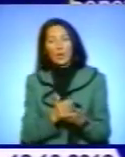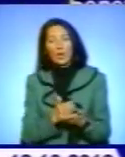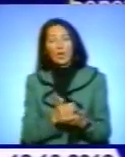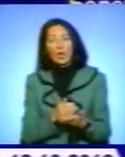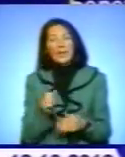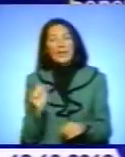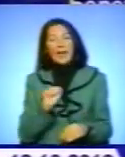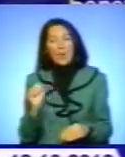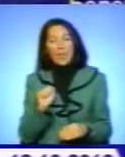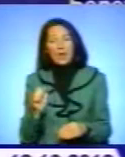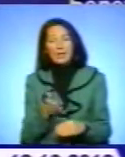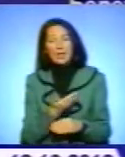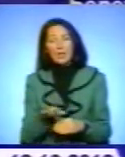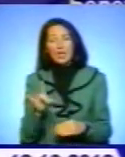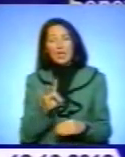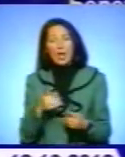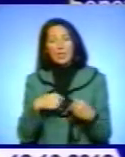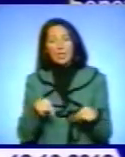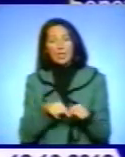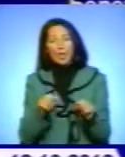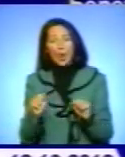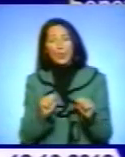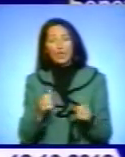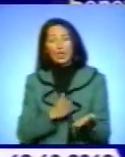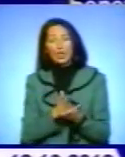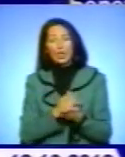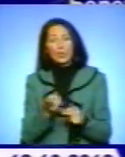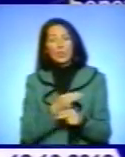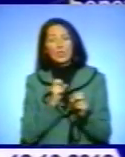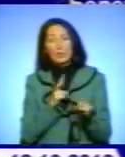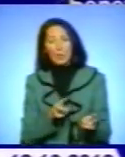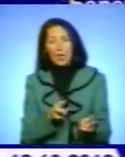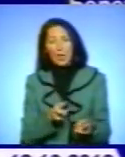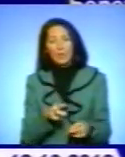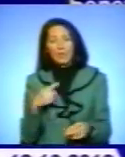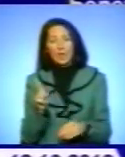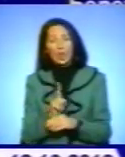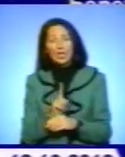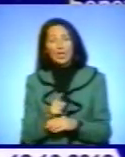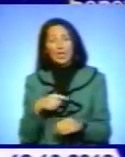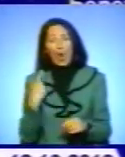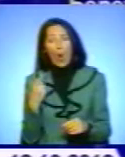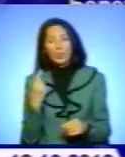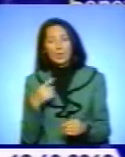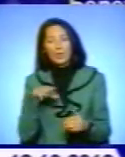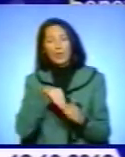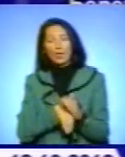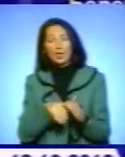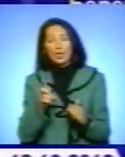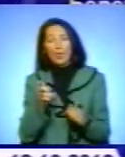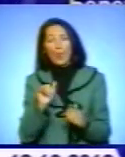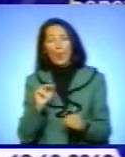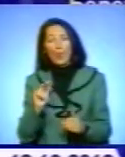248-213-45. Тербовлянське міжрайвідділення Управління Служби безпеки в Тернопільській області. Сюди входять Бучацький,